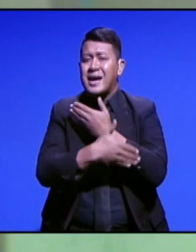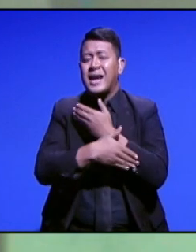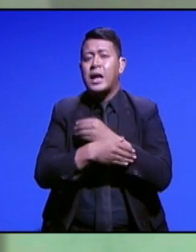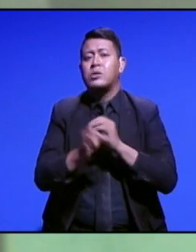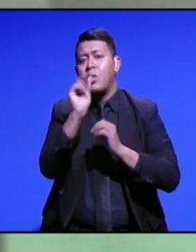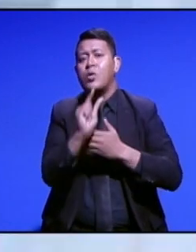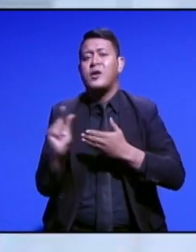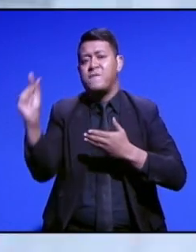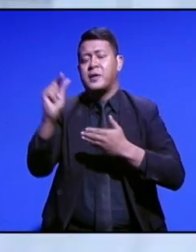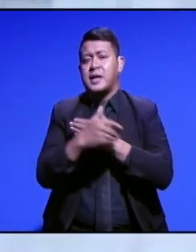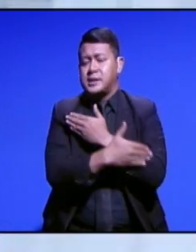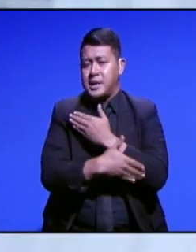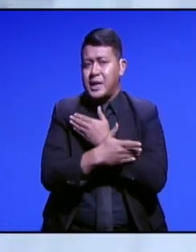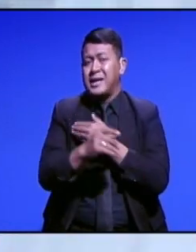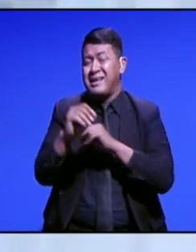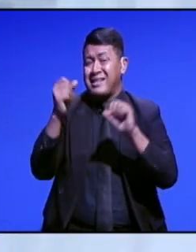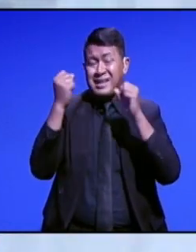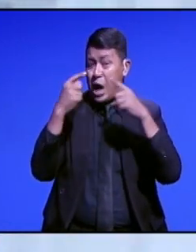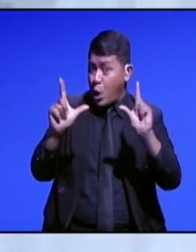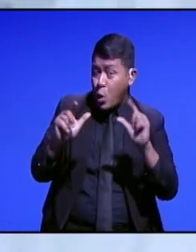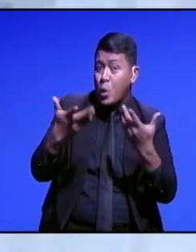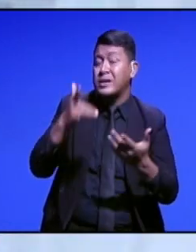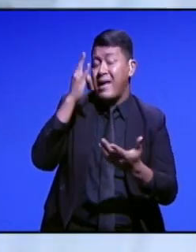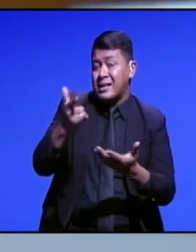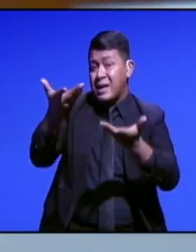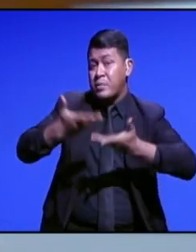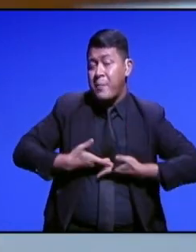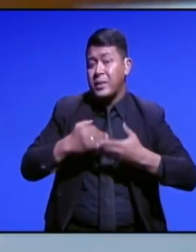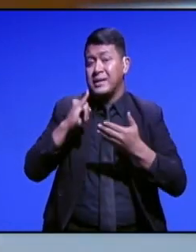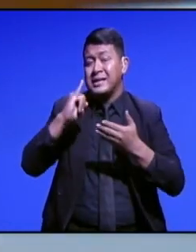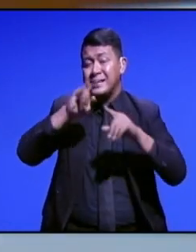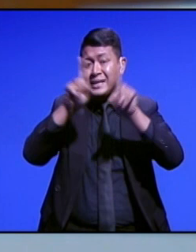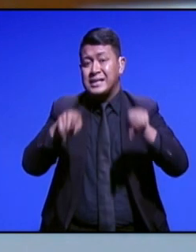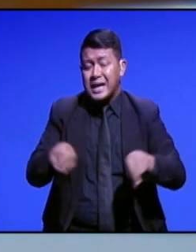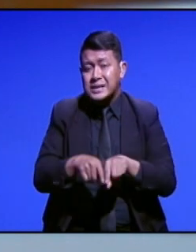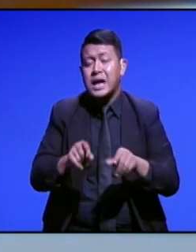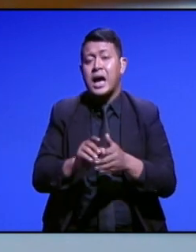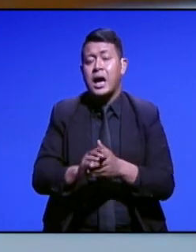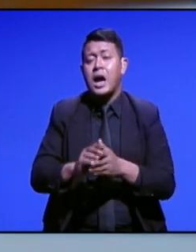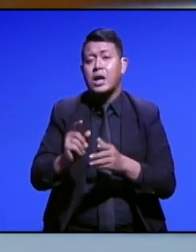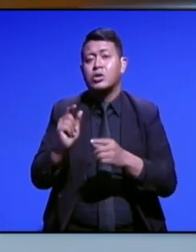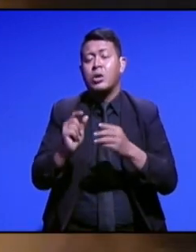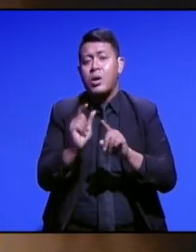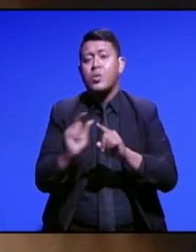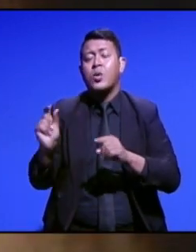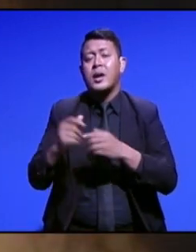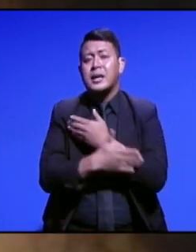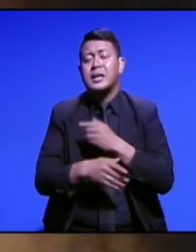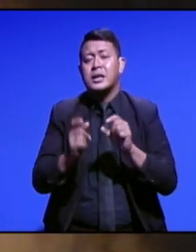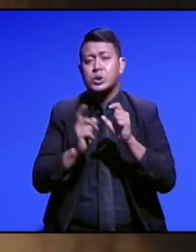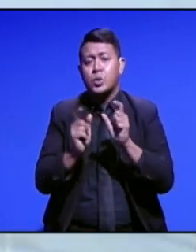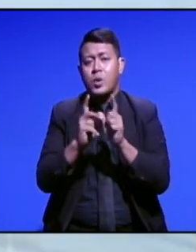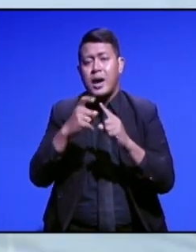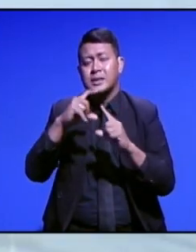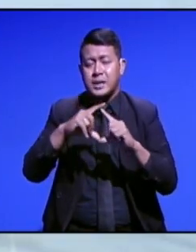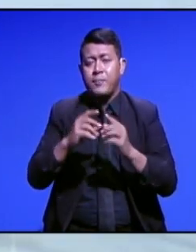negeri. Bagi yang tidak lulus, siswa tetap memperoleh ijazah untuk melanjutkan ke sekolah atau perguruan tinggi swasta.